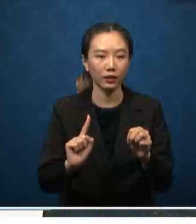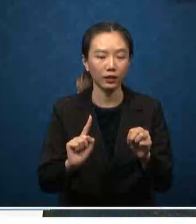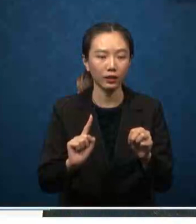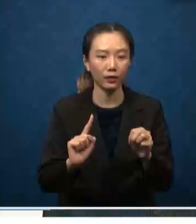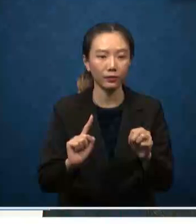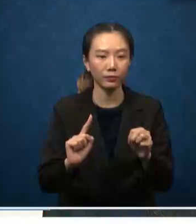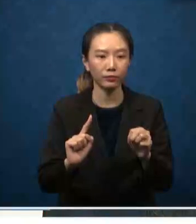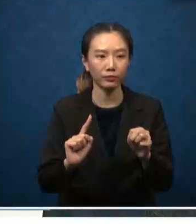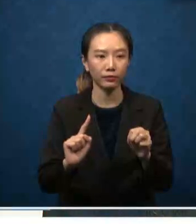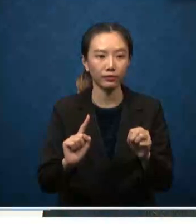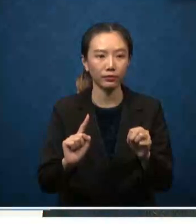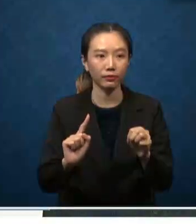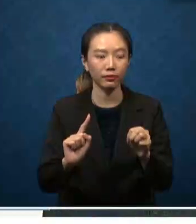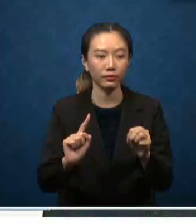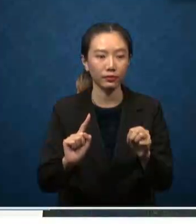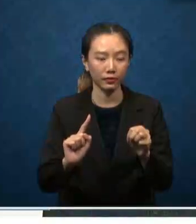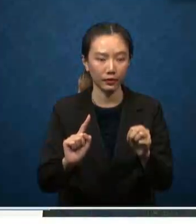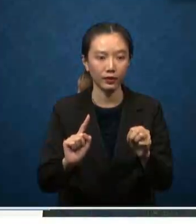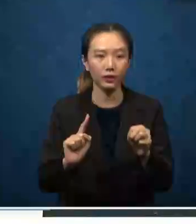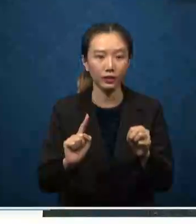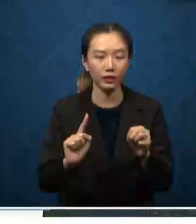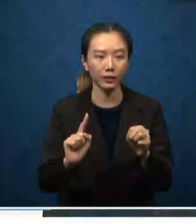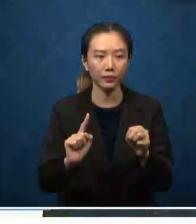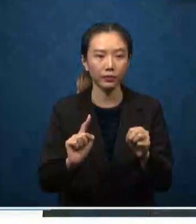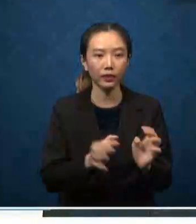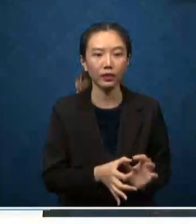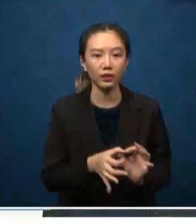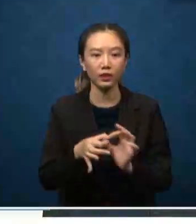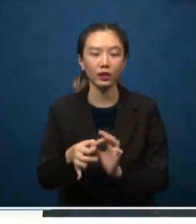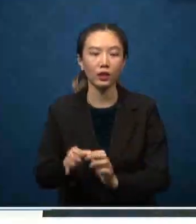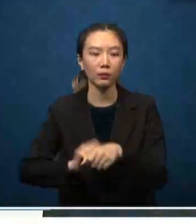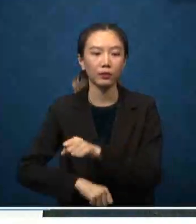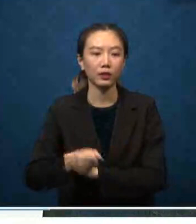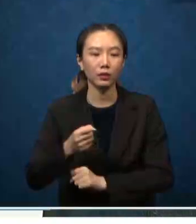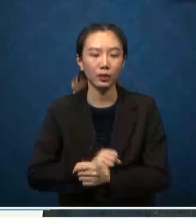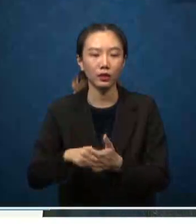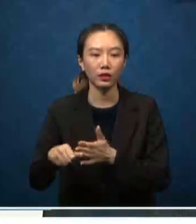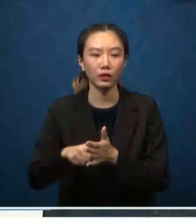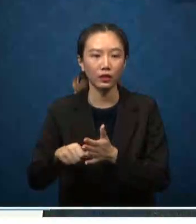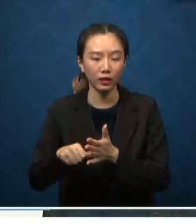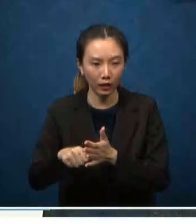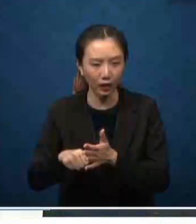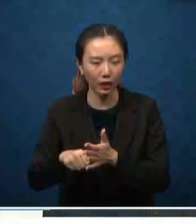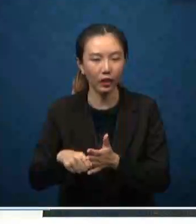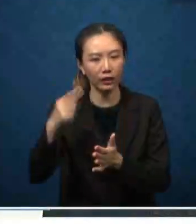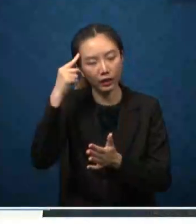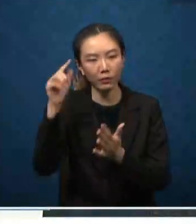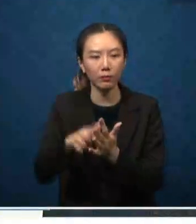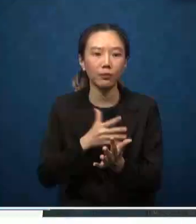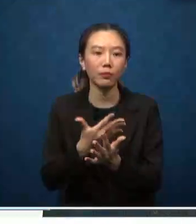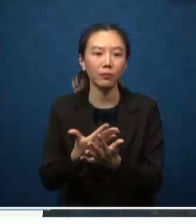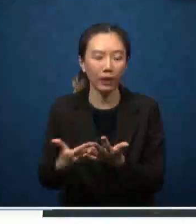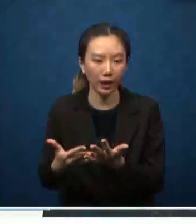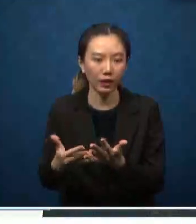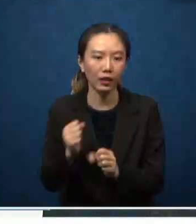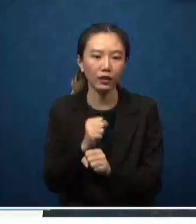ตนำไปสู่การปฏิบัติหรือแก้ไขหรือวางกรอบให้มีความ